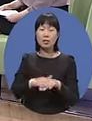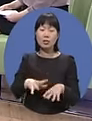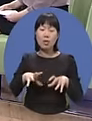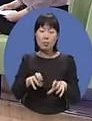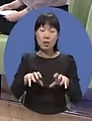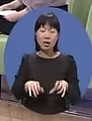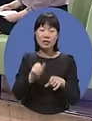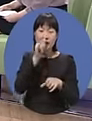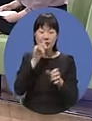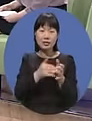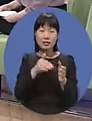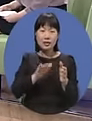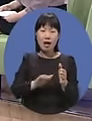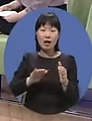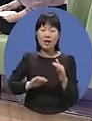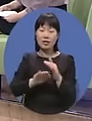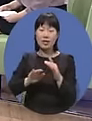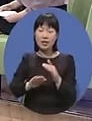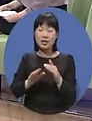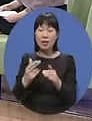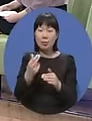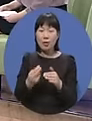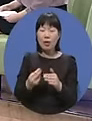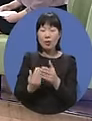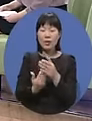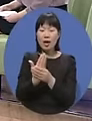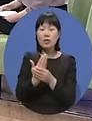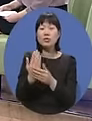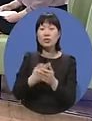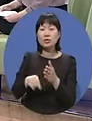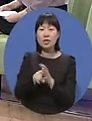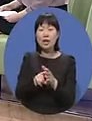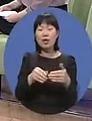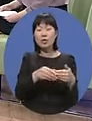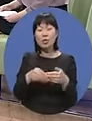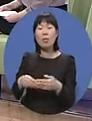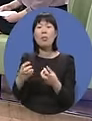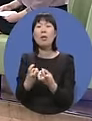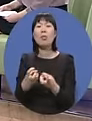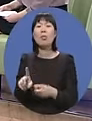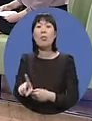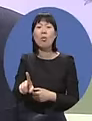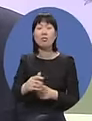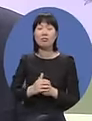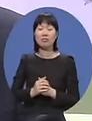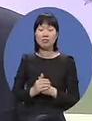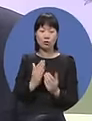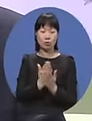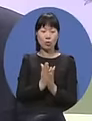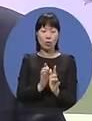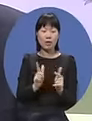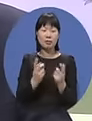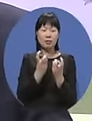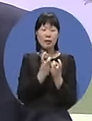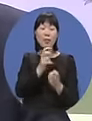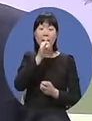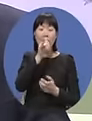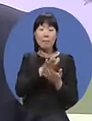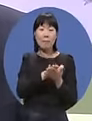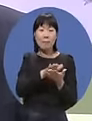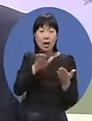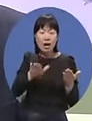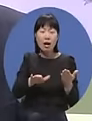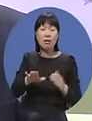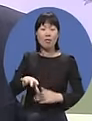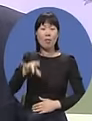마사지 해주기도 하는데 좀 가정에서 변을 유도할 수 있는 그런 좋은 방법은 좀 없을지. 네, 그래서 예. 여러 가지 방법이 있겠는데 네.